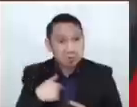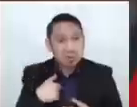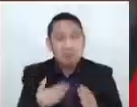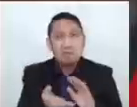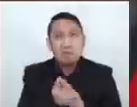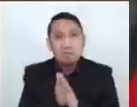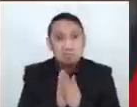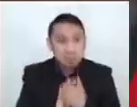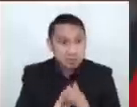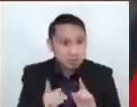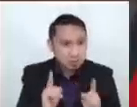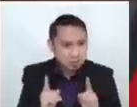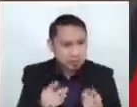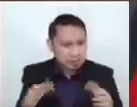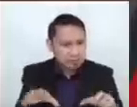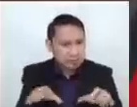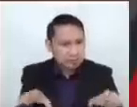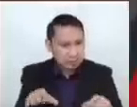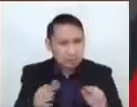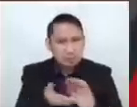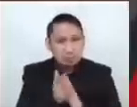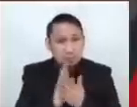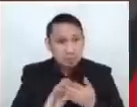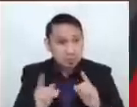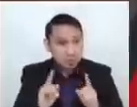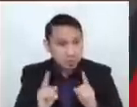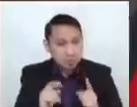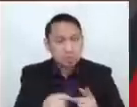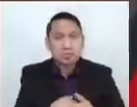ako noon. Ngayon,